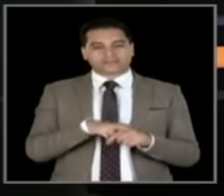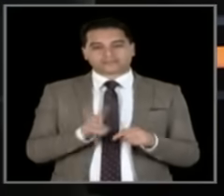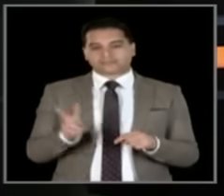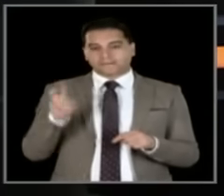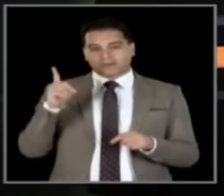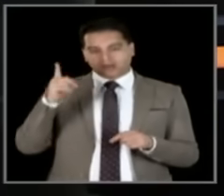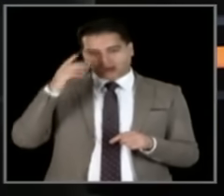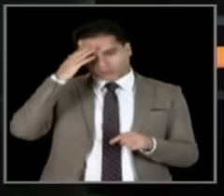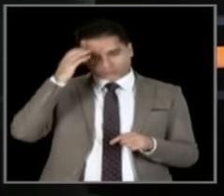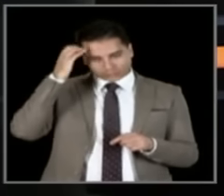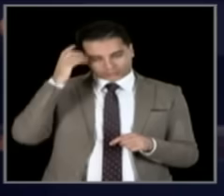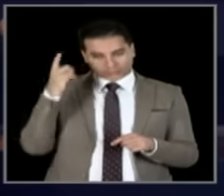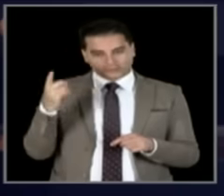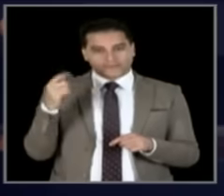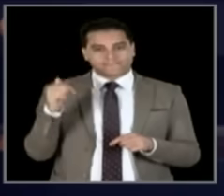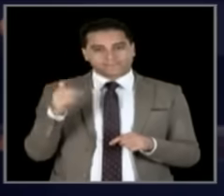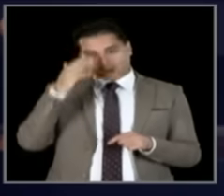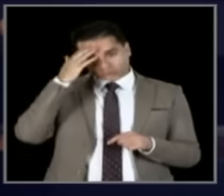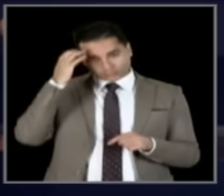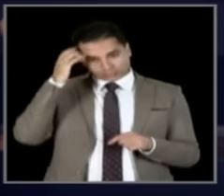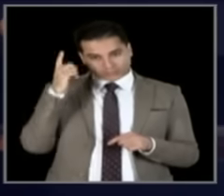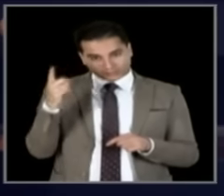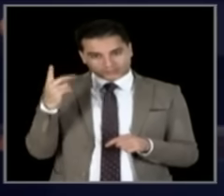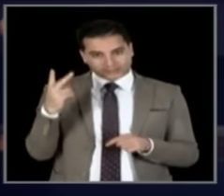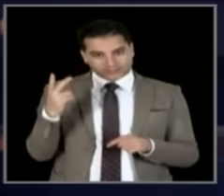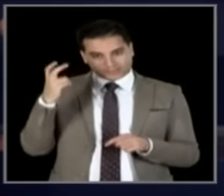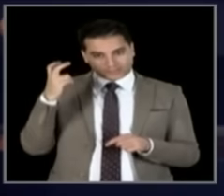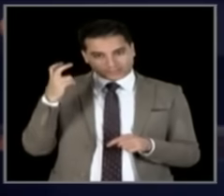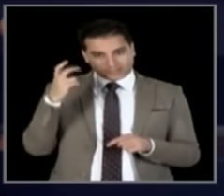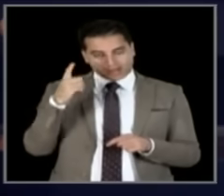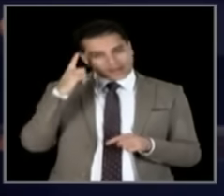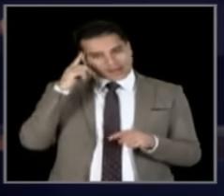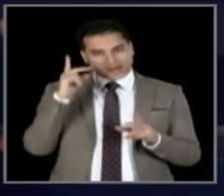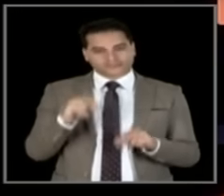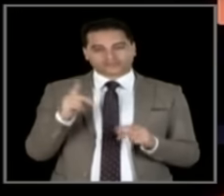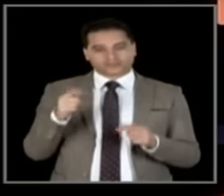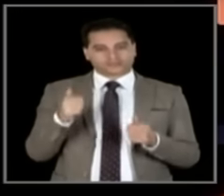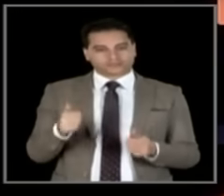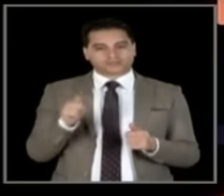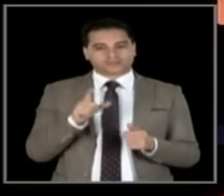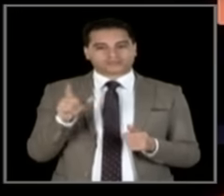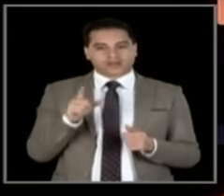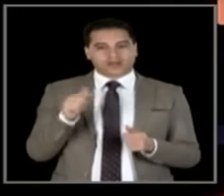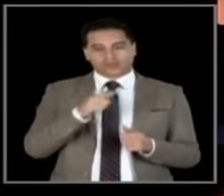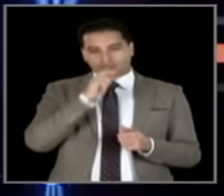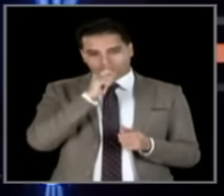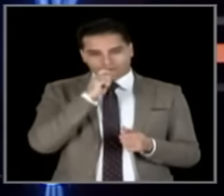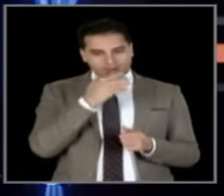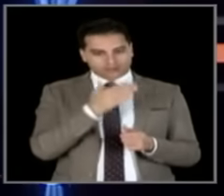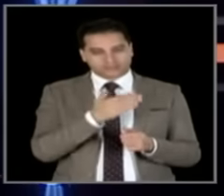أسيوط. جامعة أسيوط هي دي جامعة أسيوط اللي احنا عارفينها. جامعة